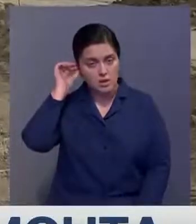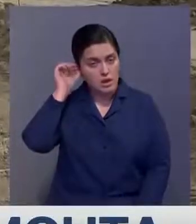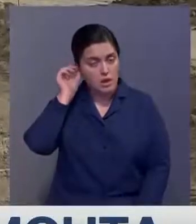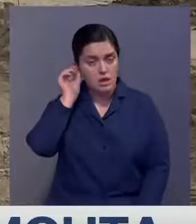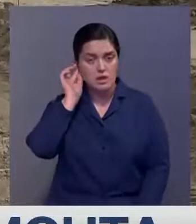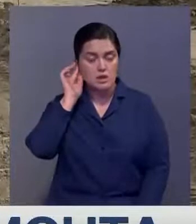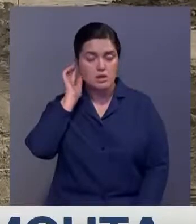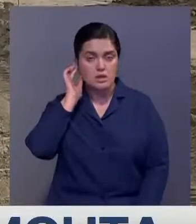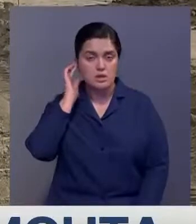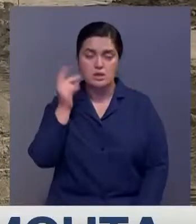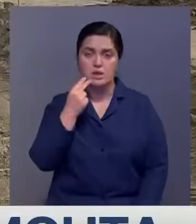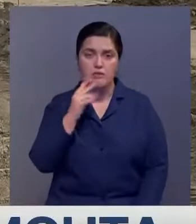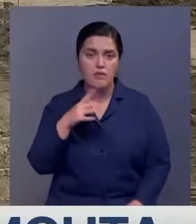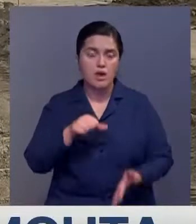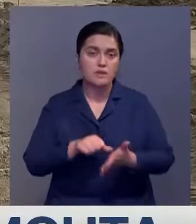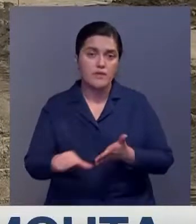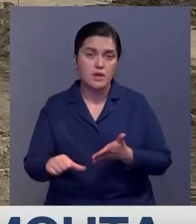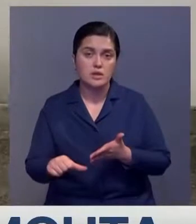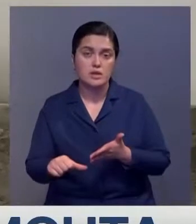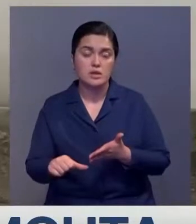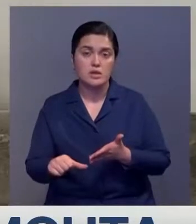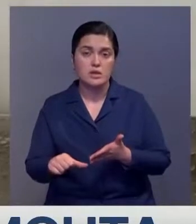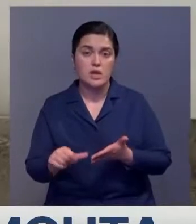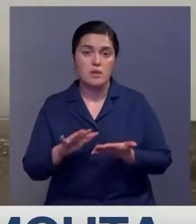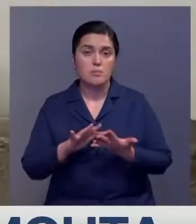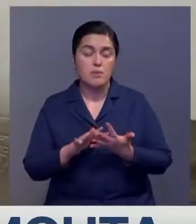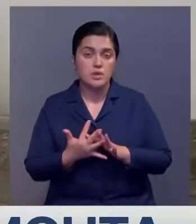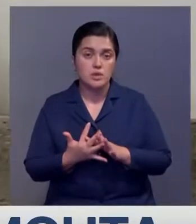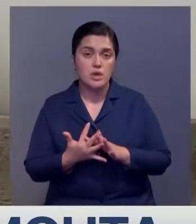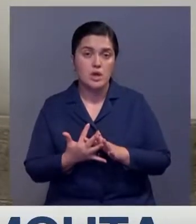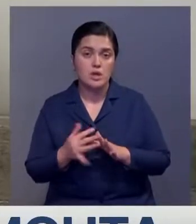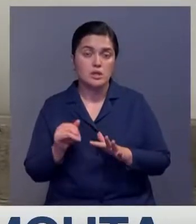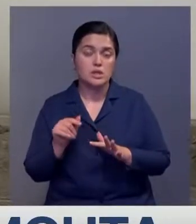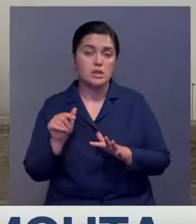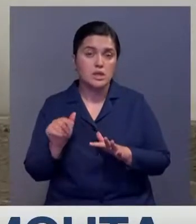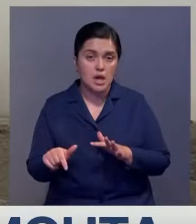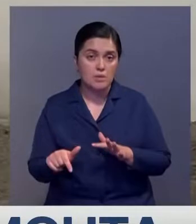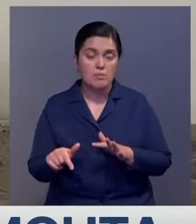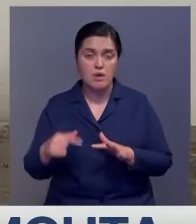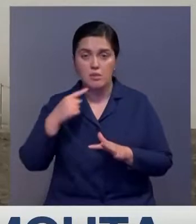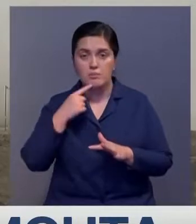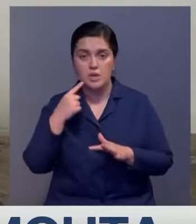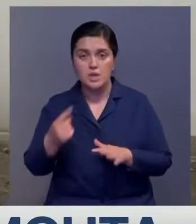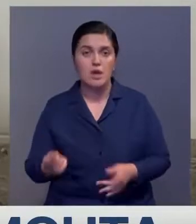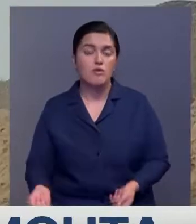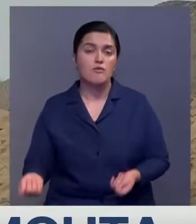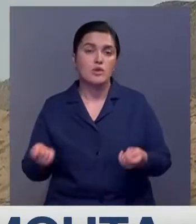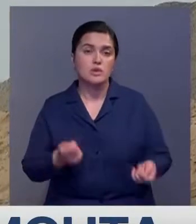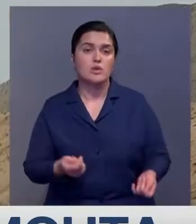вводят асфальтобетон, смесь с поселка Униге. И там вот при дальней возке